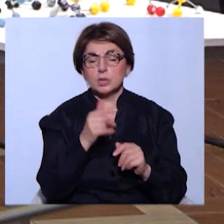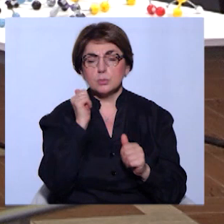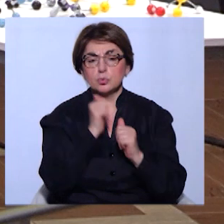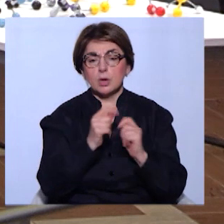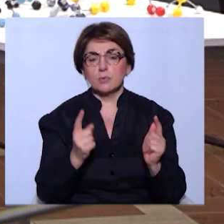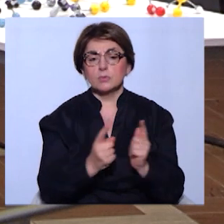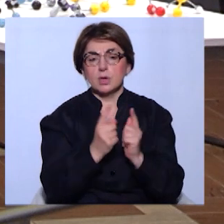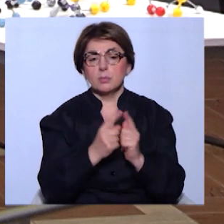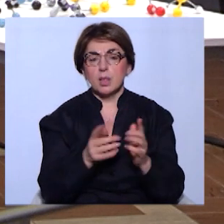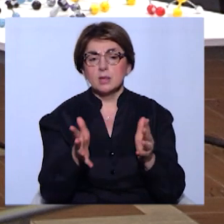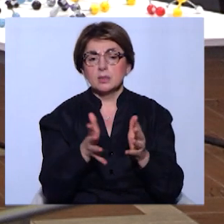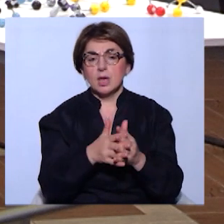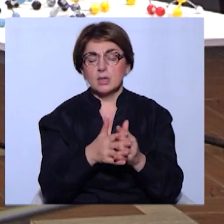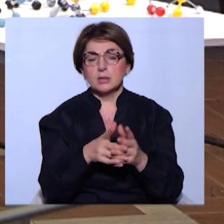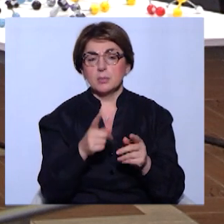ჩავასხარ წყალი.